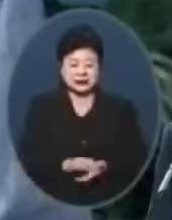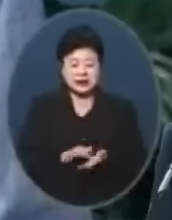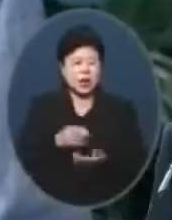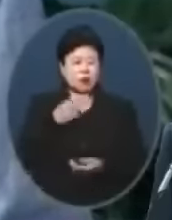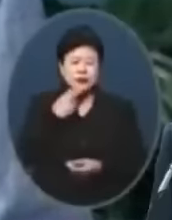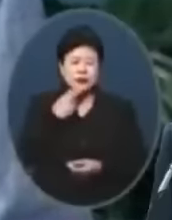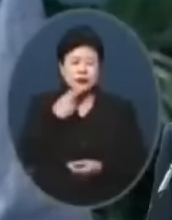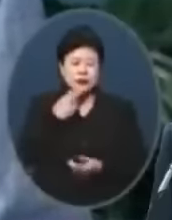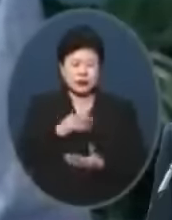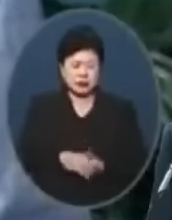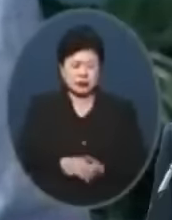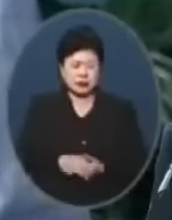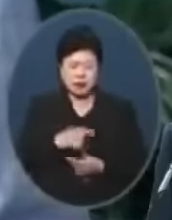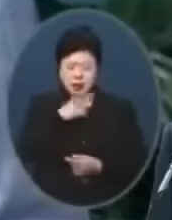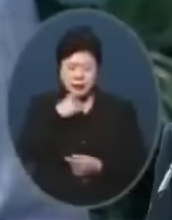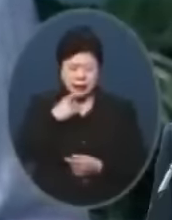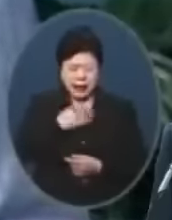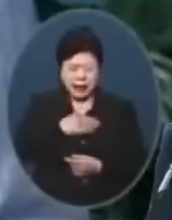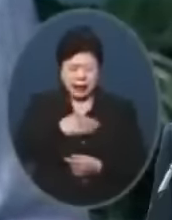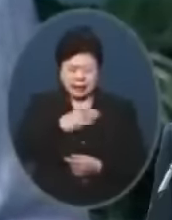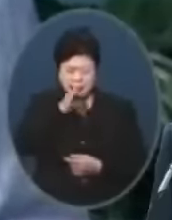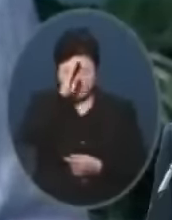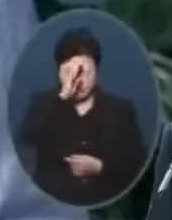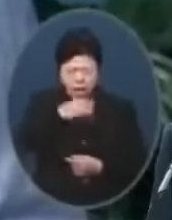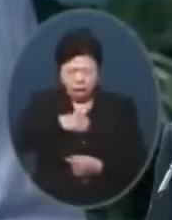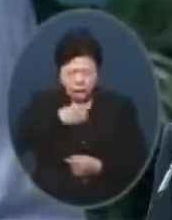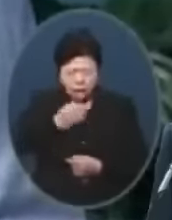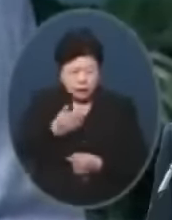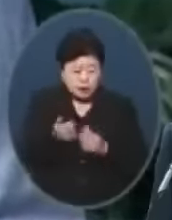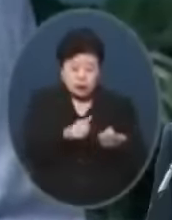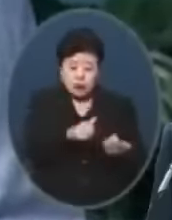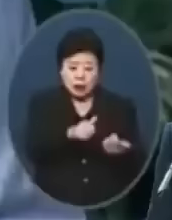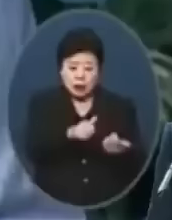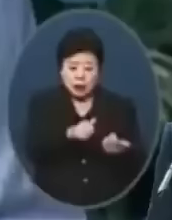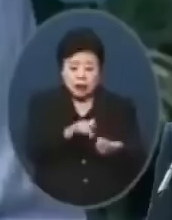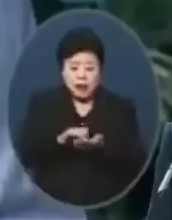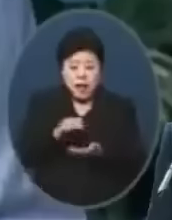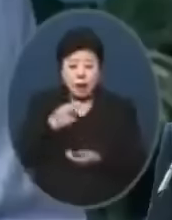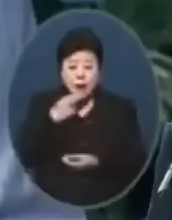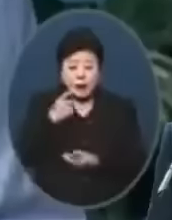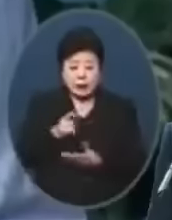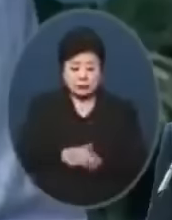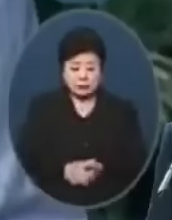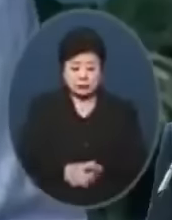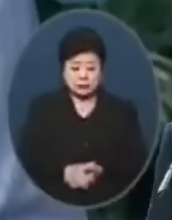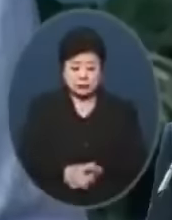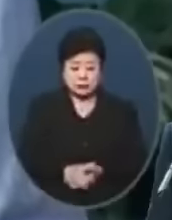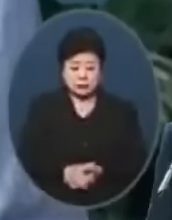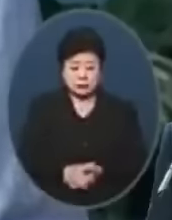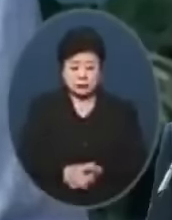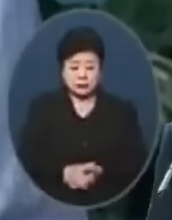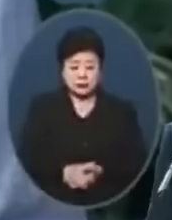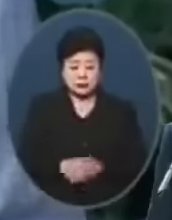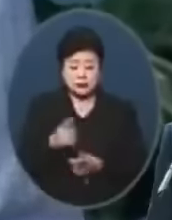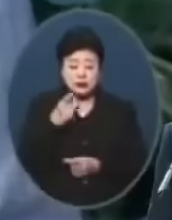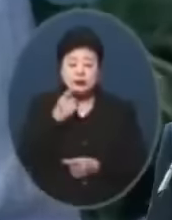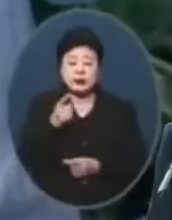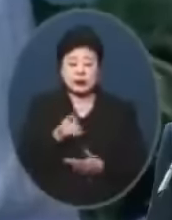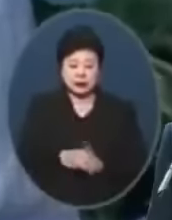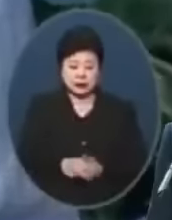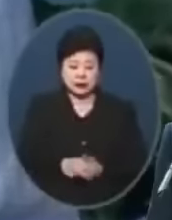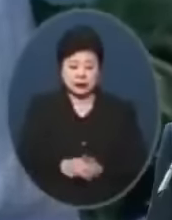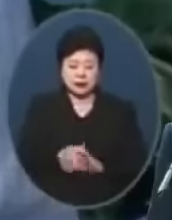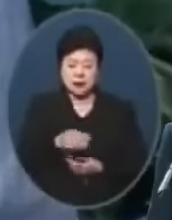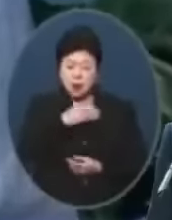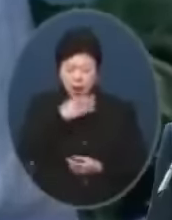것입니다. 폐병 걸리면 죽는 것이지 약이 없다. 그리고 저보고 하는 말씀이